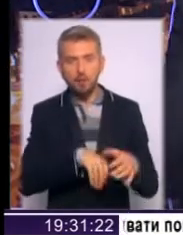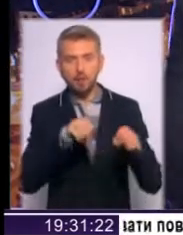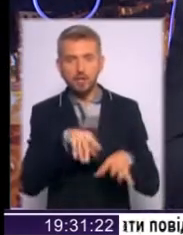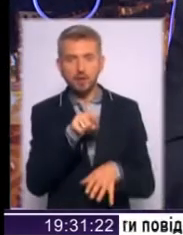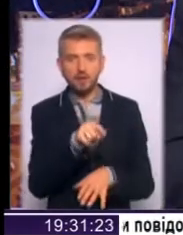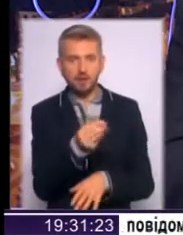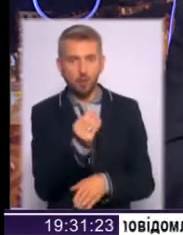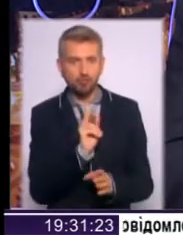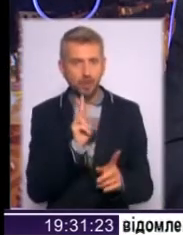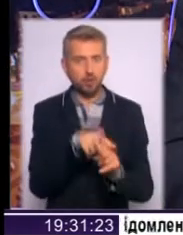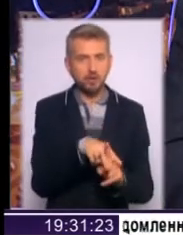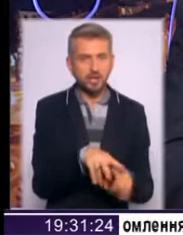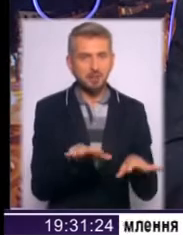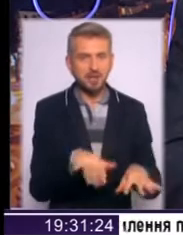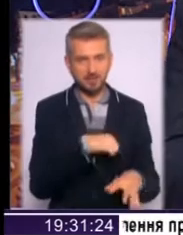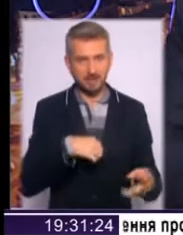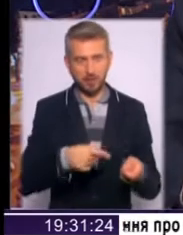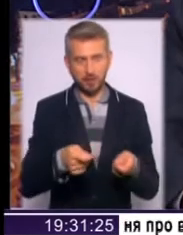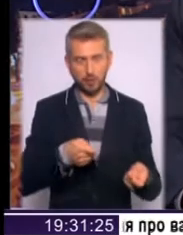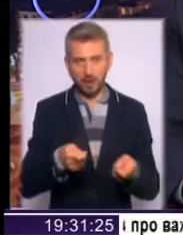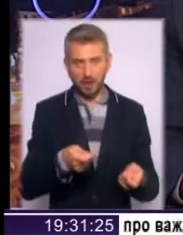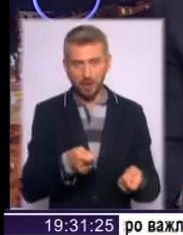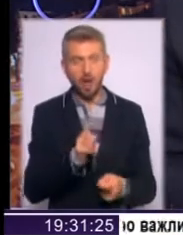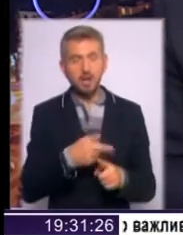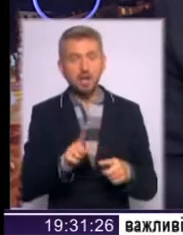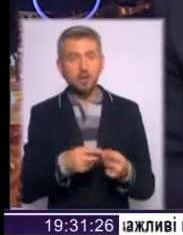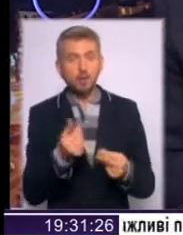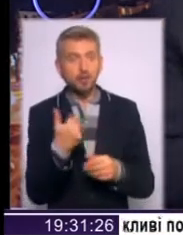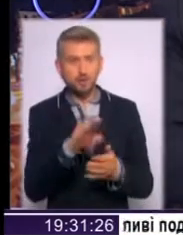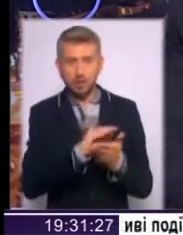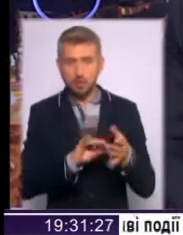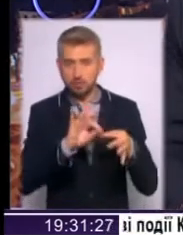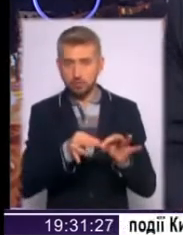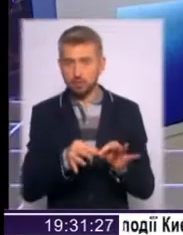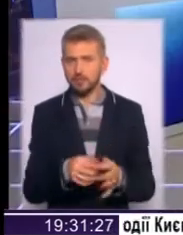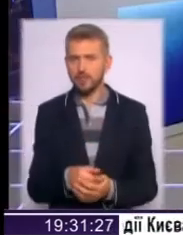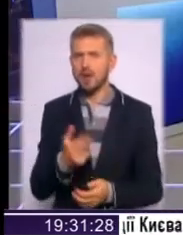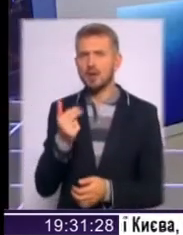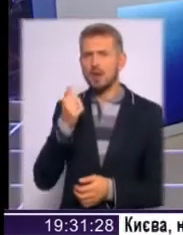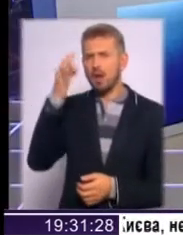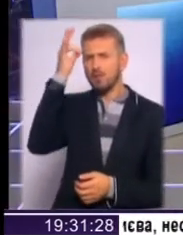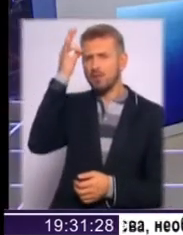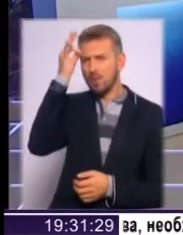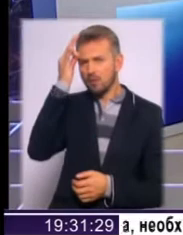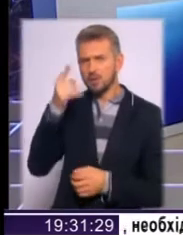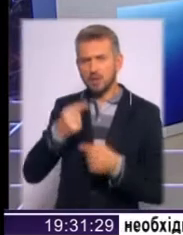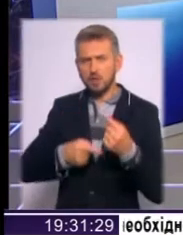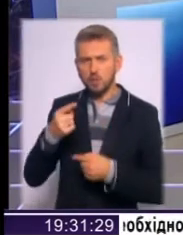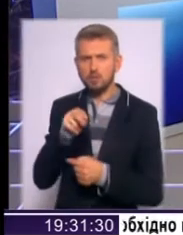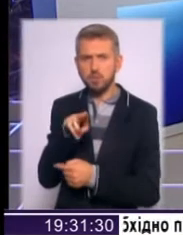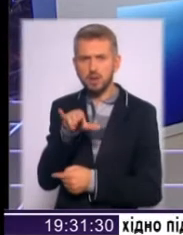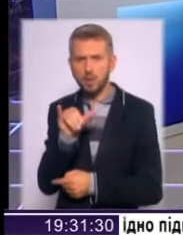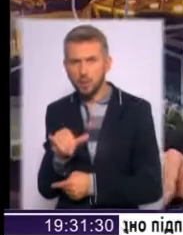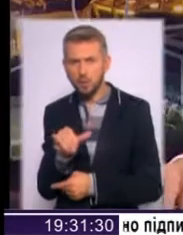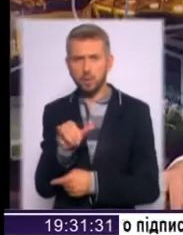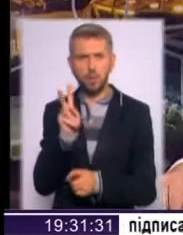кошти нагрузити місцеве самоврядування. Але ж ці кошти ми вже розписані. Ці всі дискусії да, з ПТУ, коли так, грузили, так. ще є певні